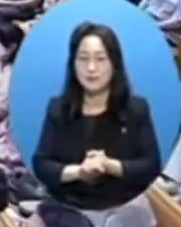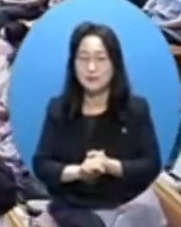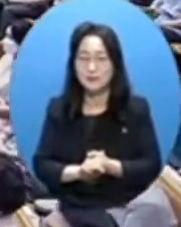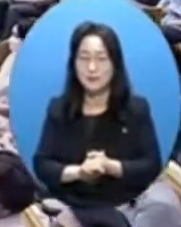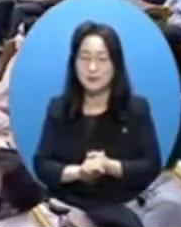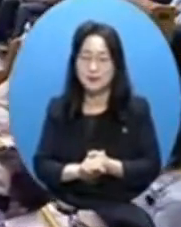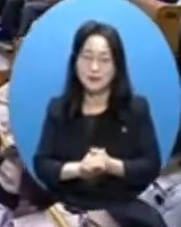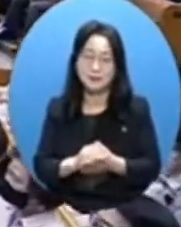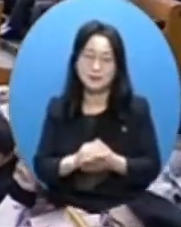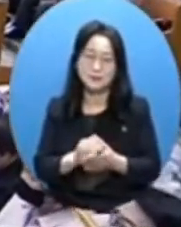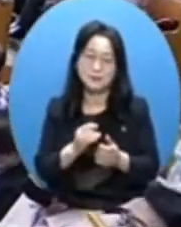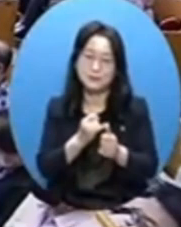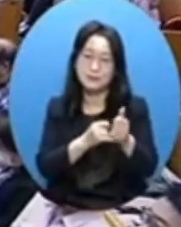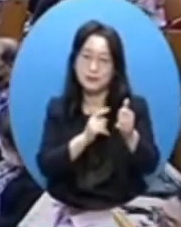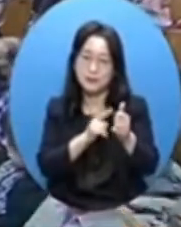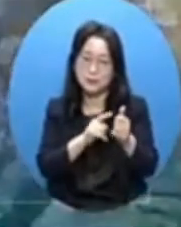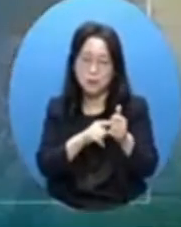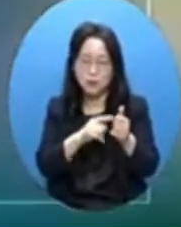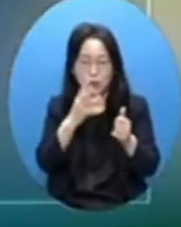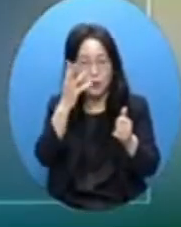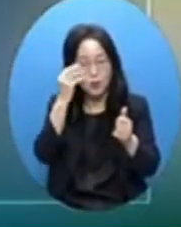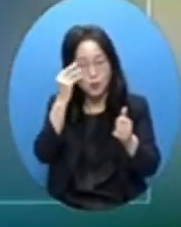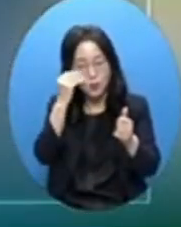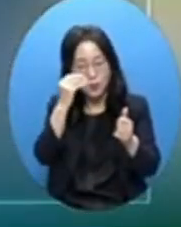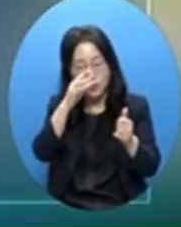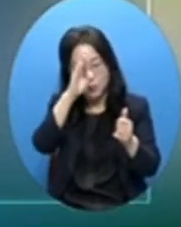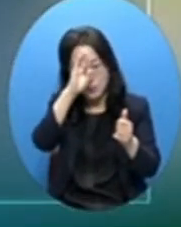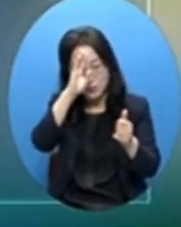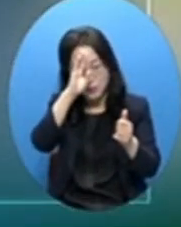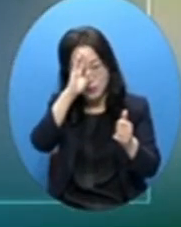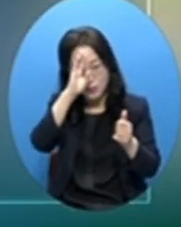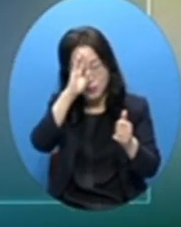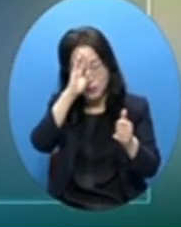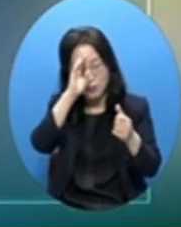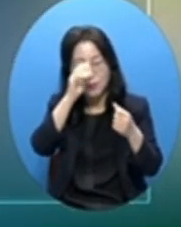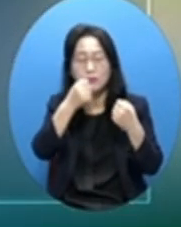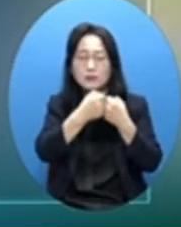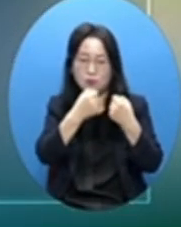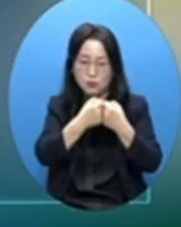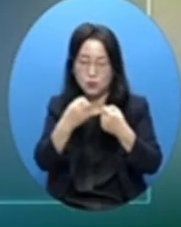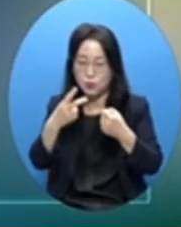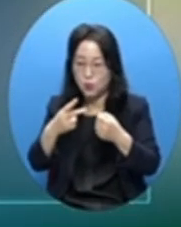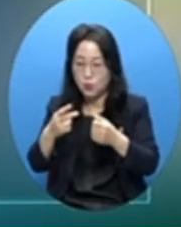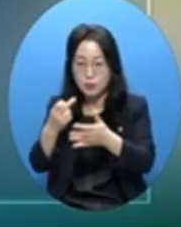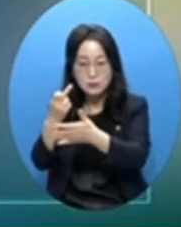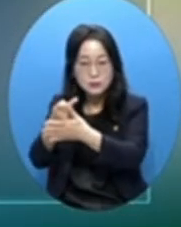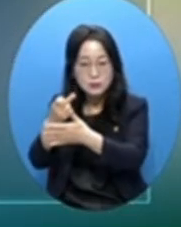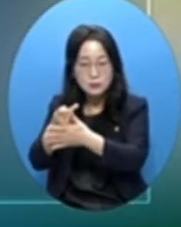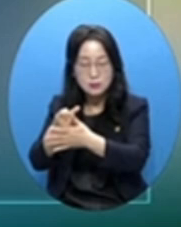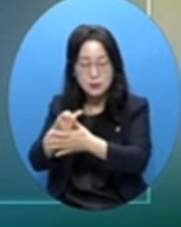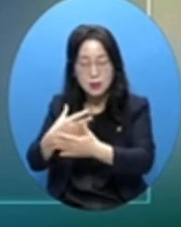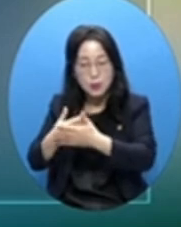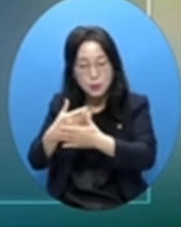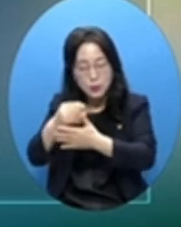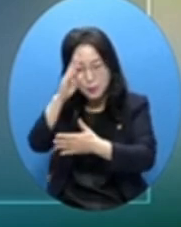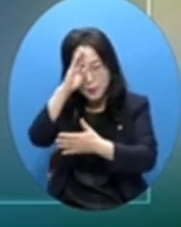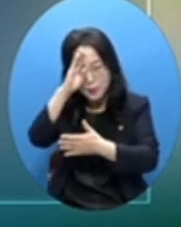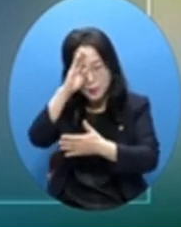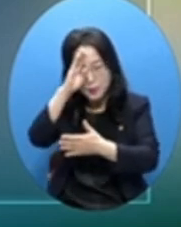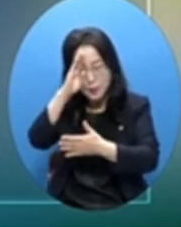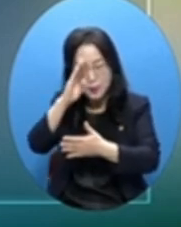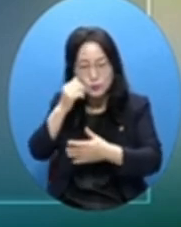남편이 희귀난치성 7도로 투병 중에 있고 큰 아들도 불안정 라고 있는 우리 1 그냥 사모님이